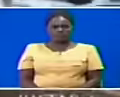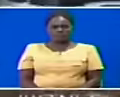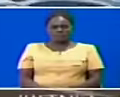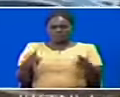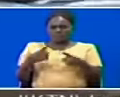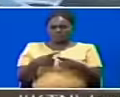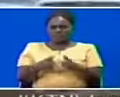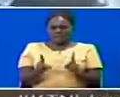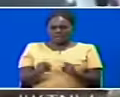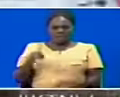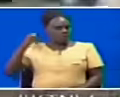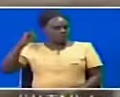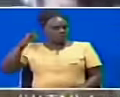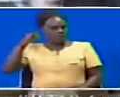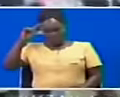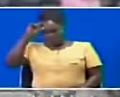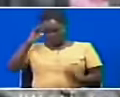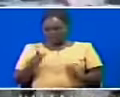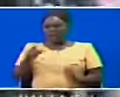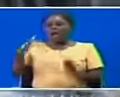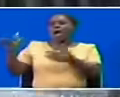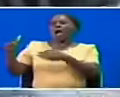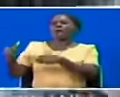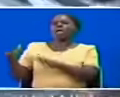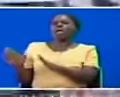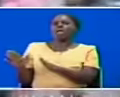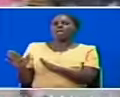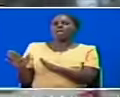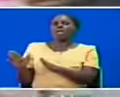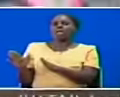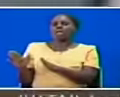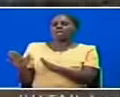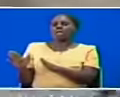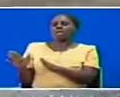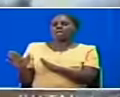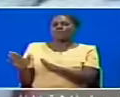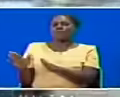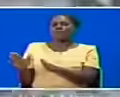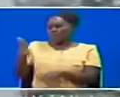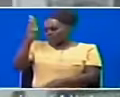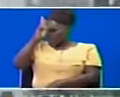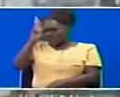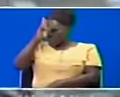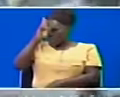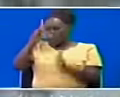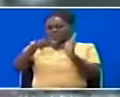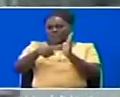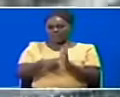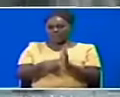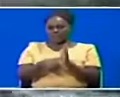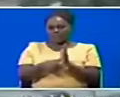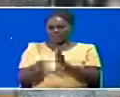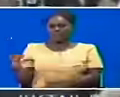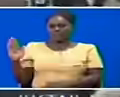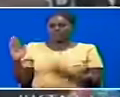But when contacted, Mandago said he was away and distanced himself from the chaos. Police officers later beefed up security